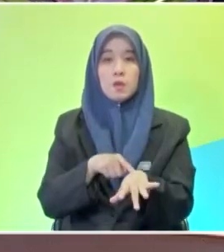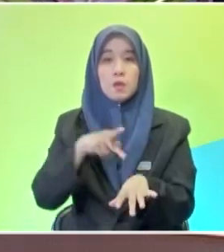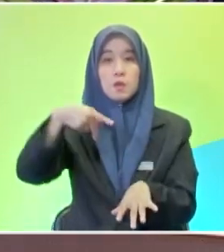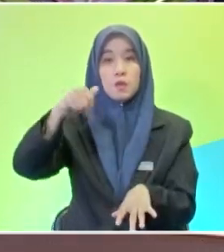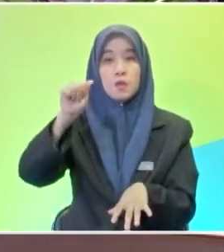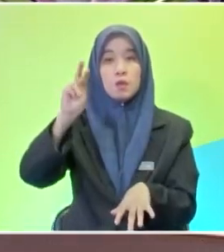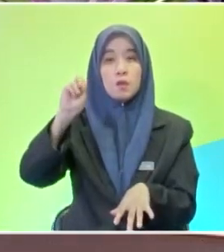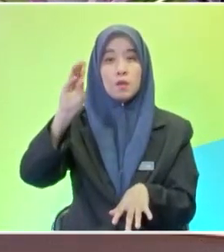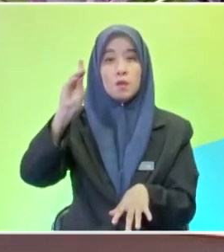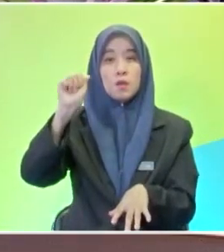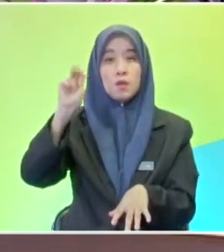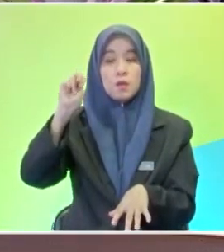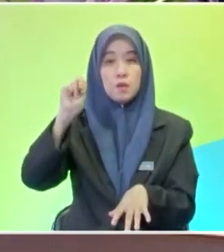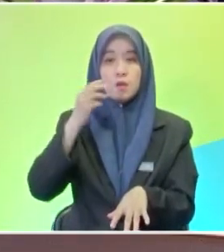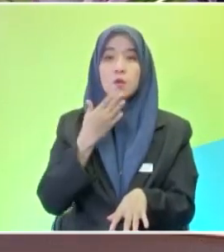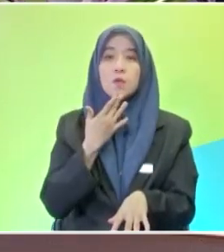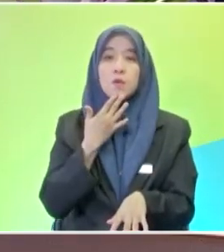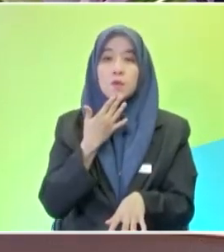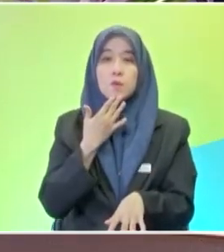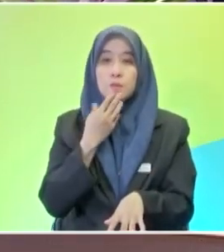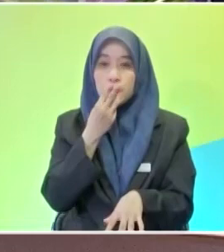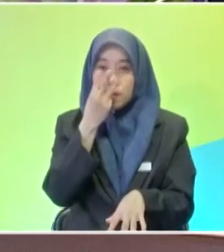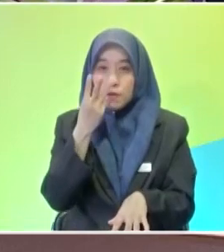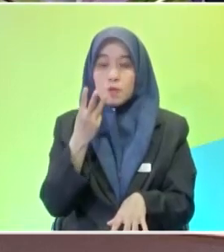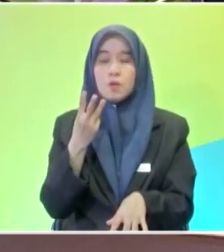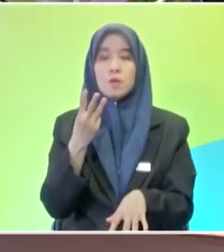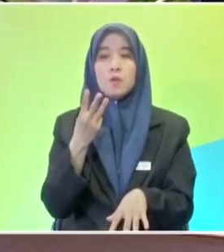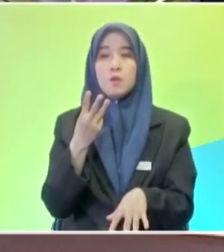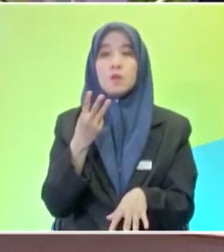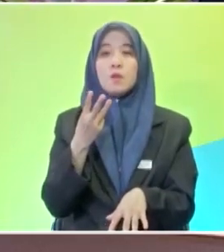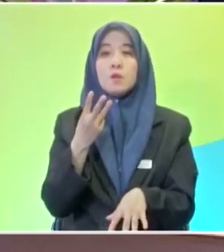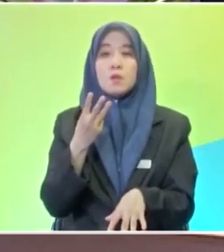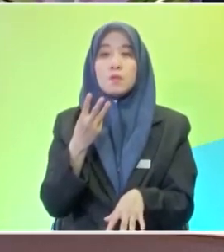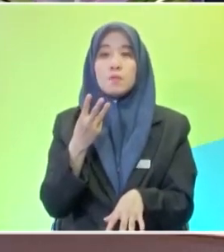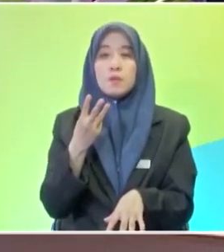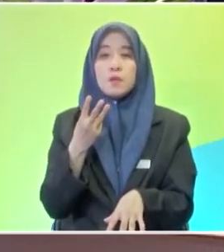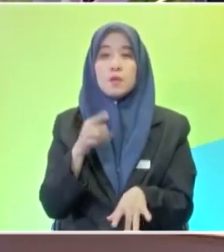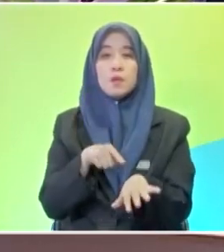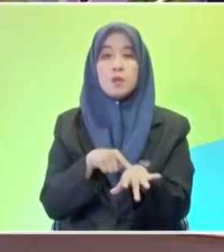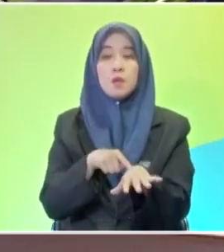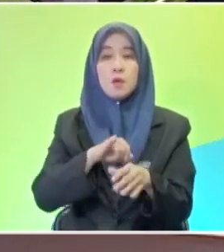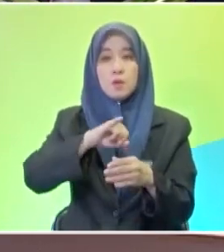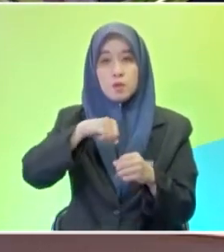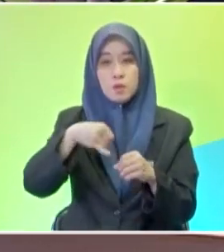daun pandan wangi baru di wangi Dan ini daun daun ditunjukanlah